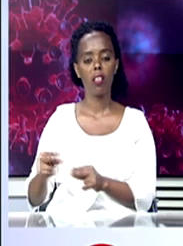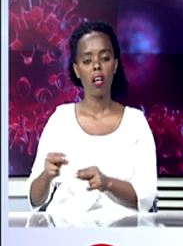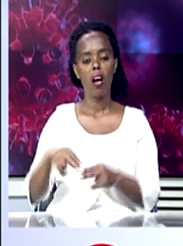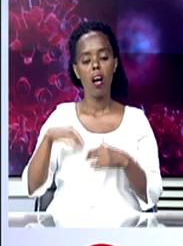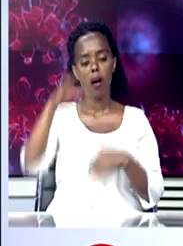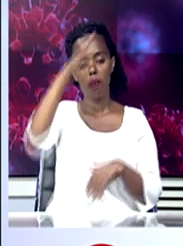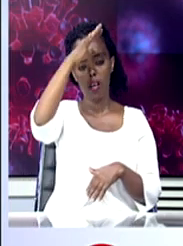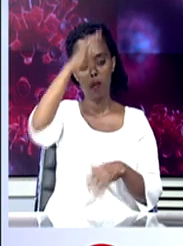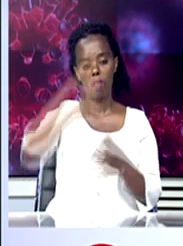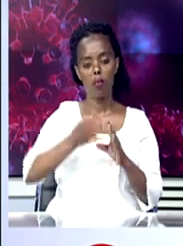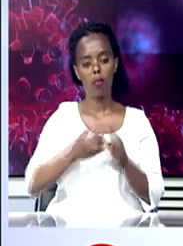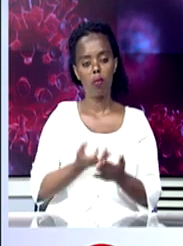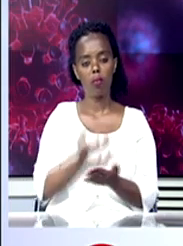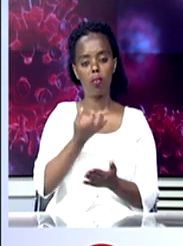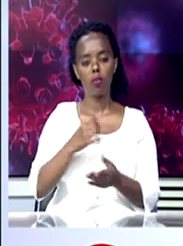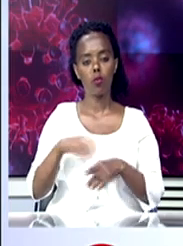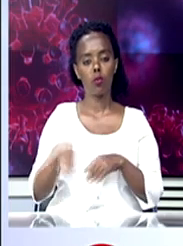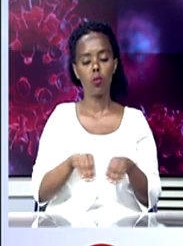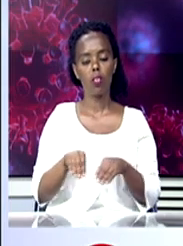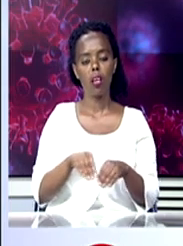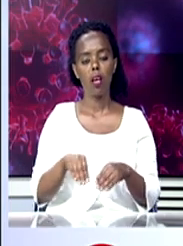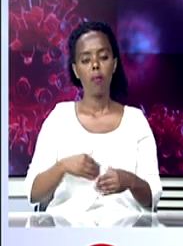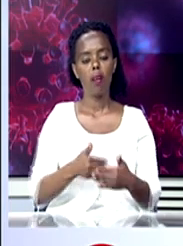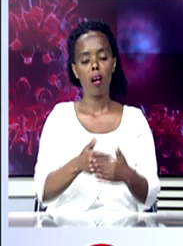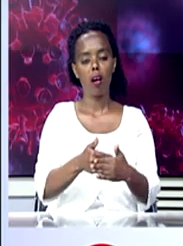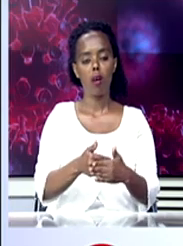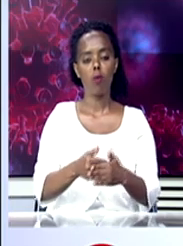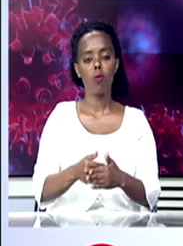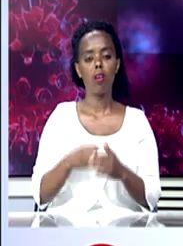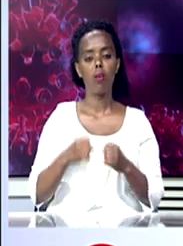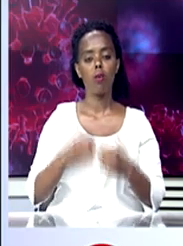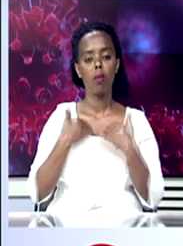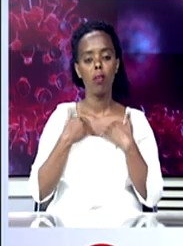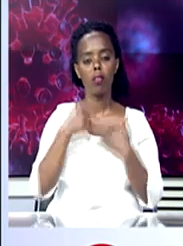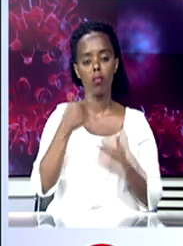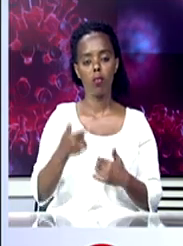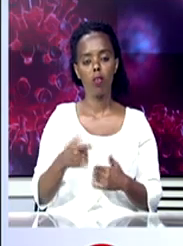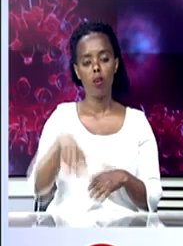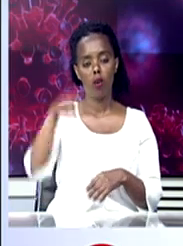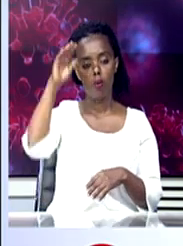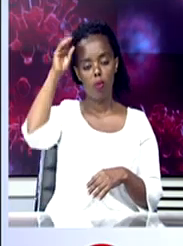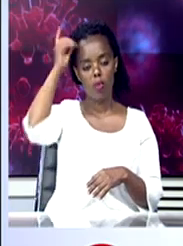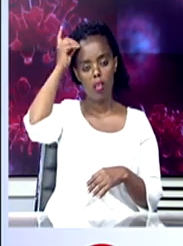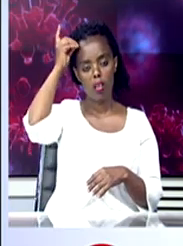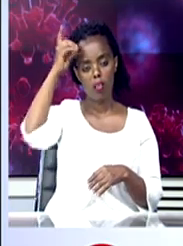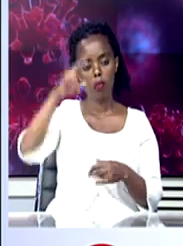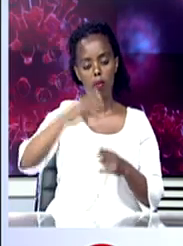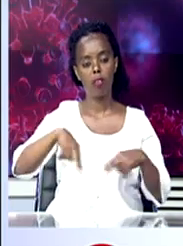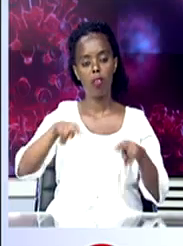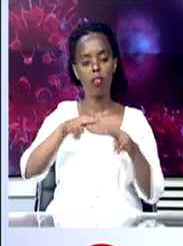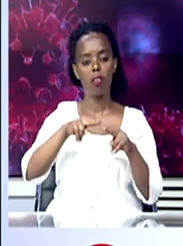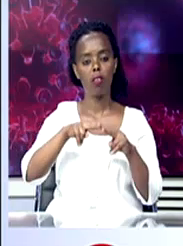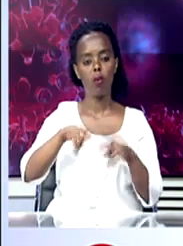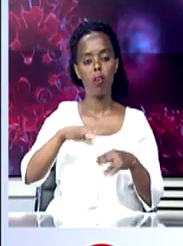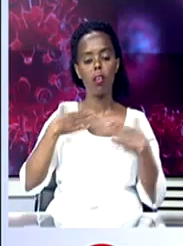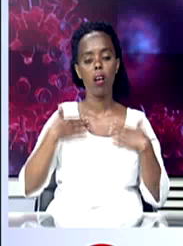abbaa qabeenyaachi jiru riisoorsichi jiru sochoosee biraan ga'uu danda'u qaba kan jedhu qaba. Obbo Daraaraa Xaafaa pirezidaantii